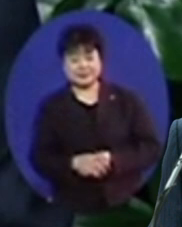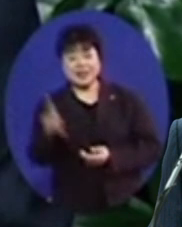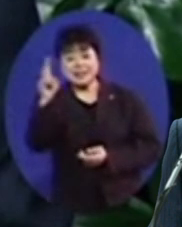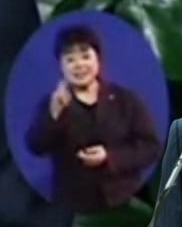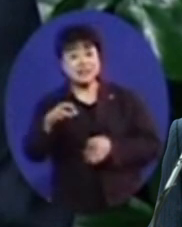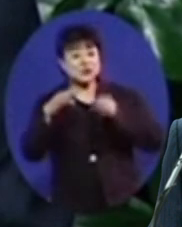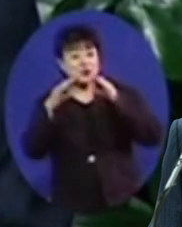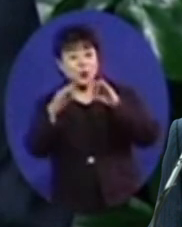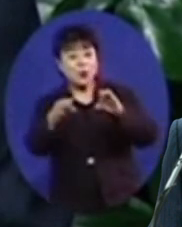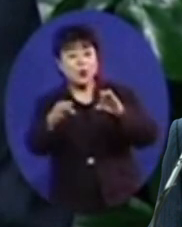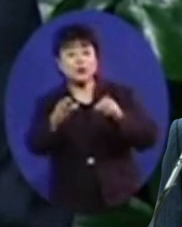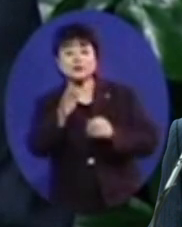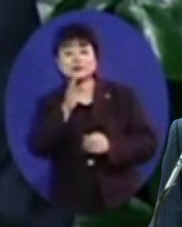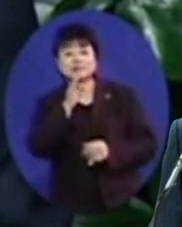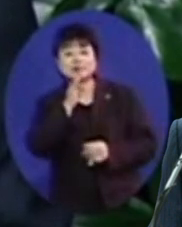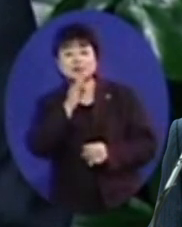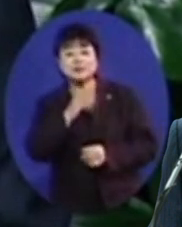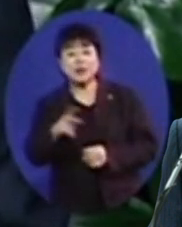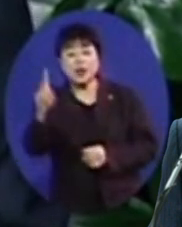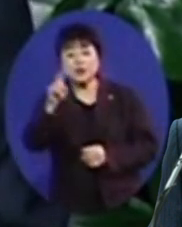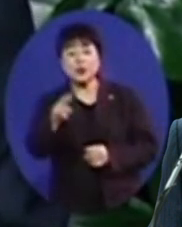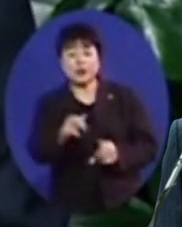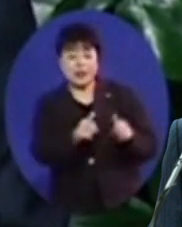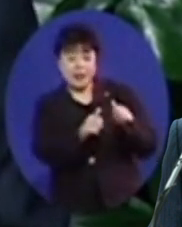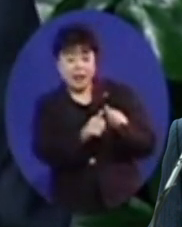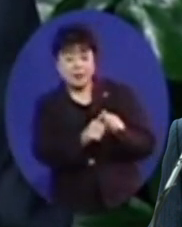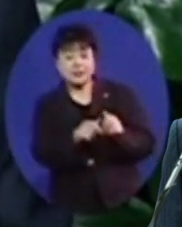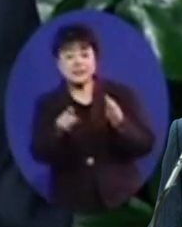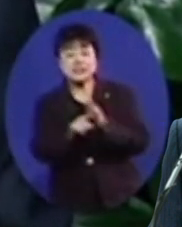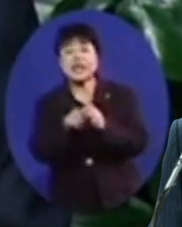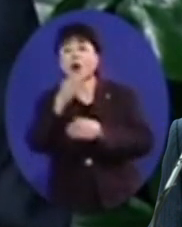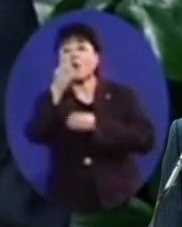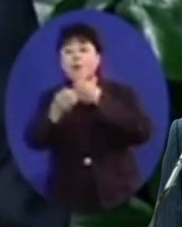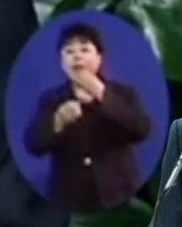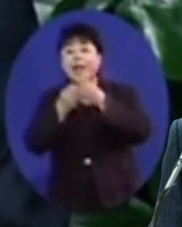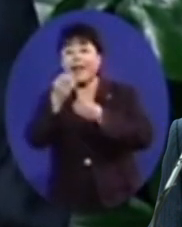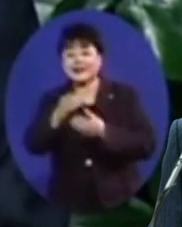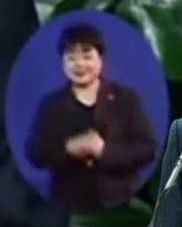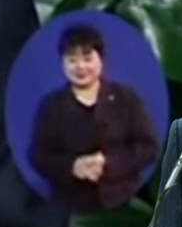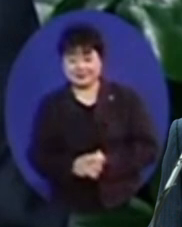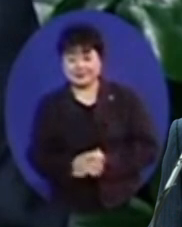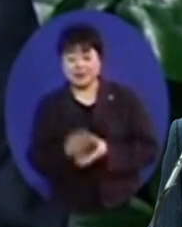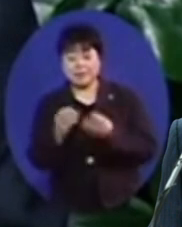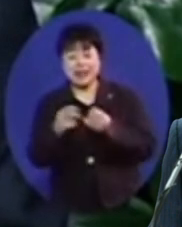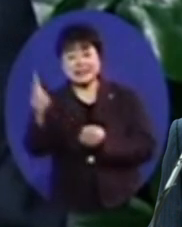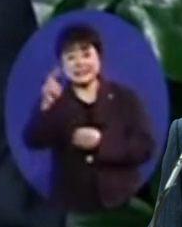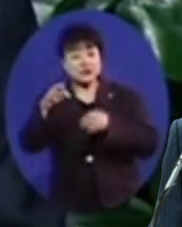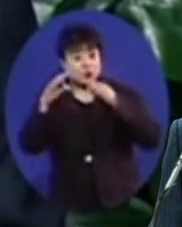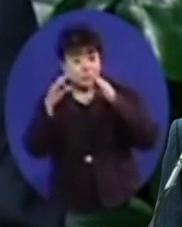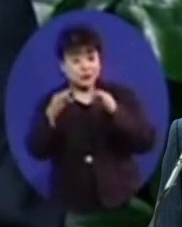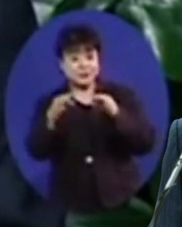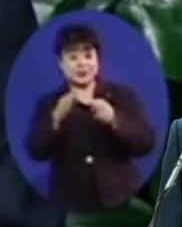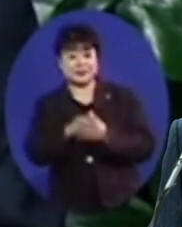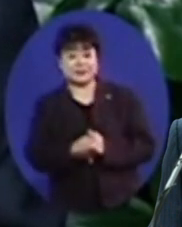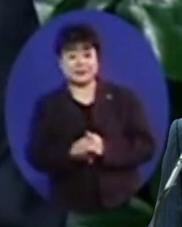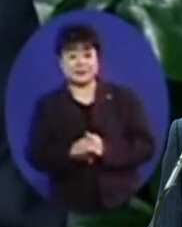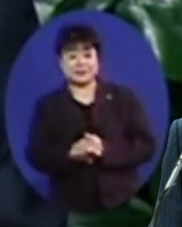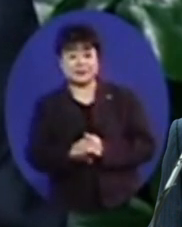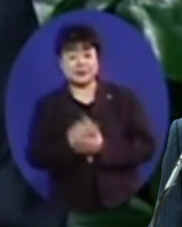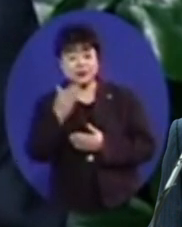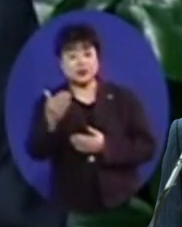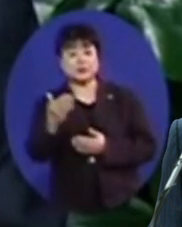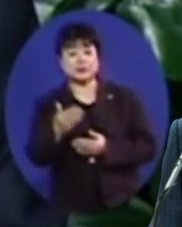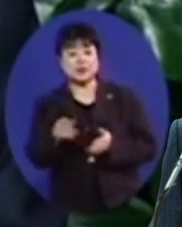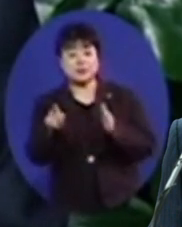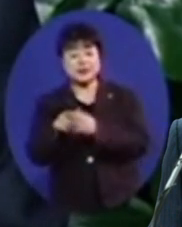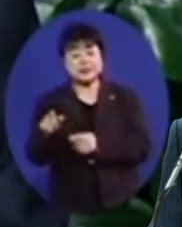찬송은 바로 혹조를 붙인 신앙 고백인 것입니다. 많은 찬송을 하면 여러분 우리